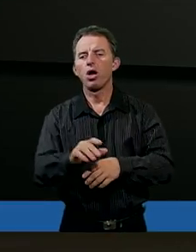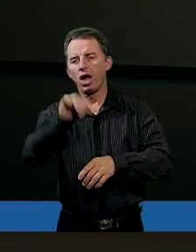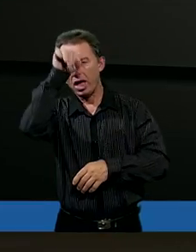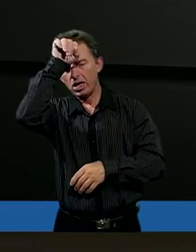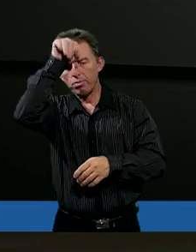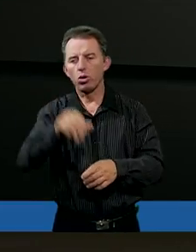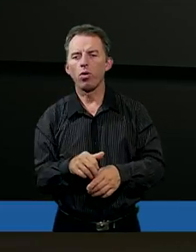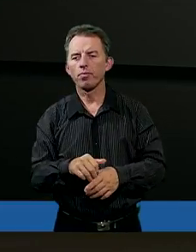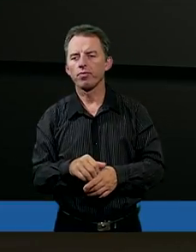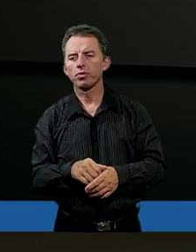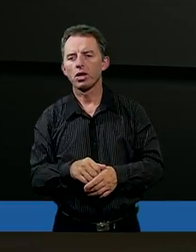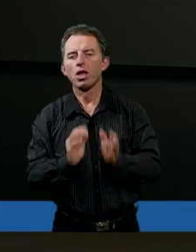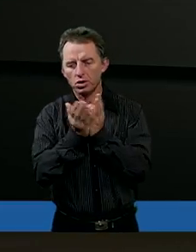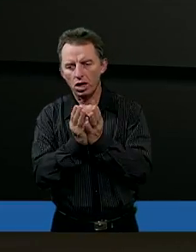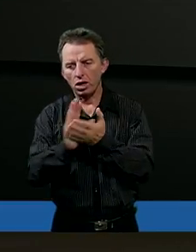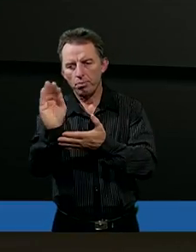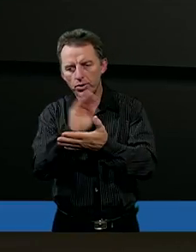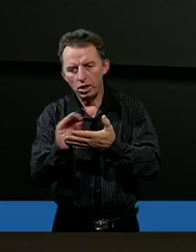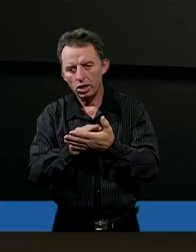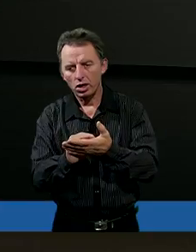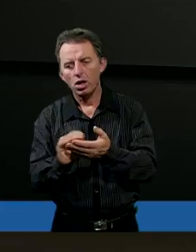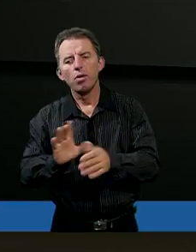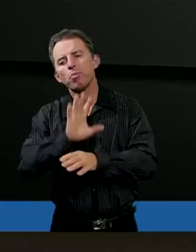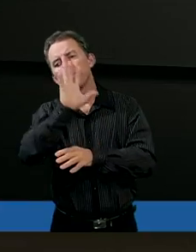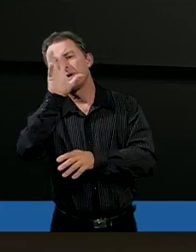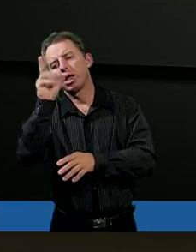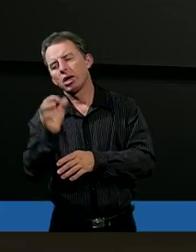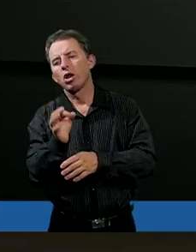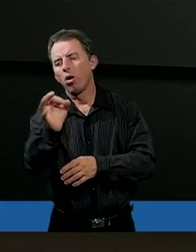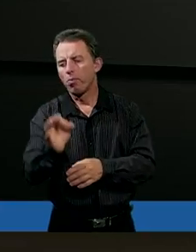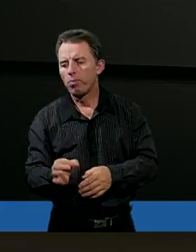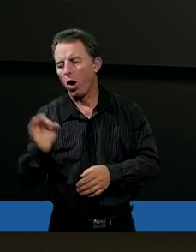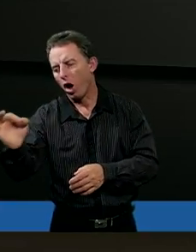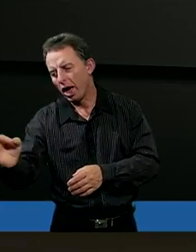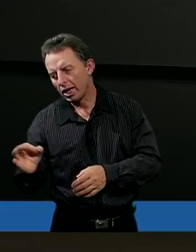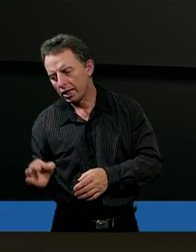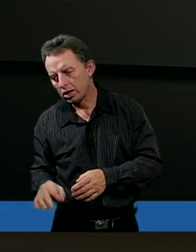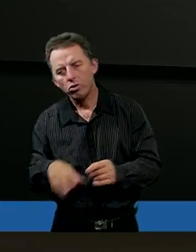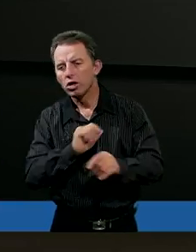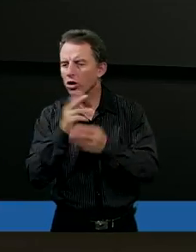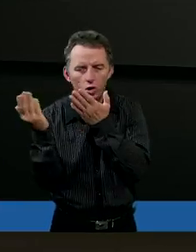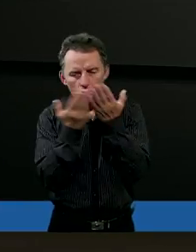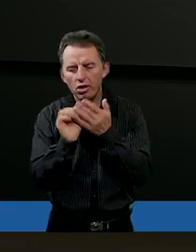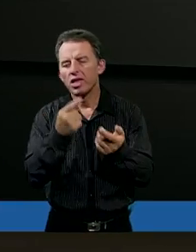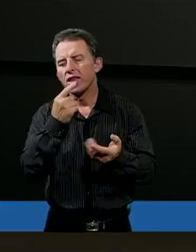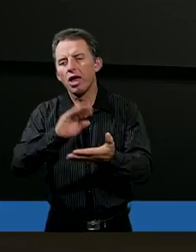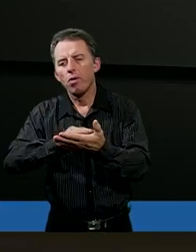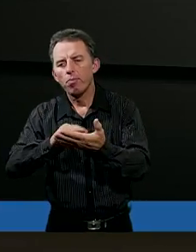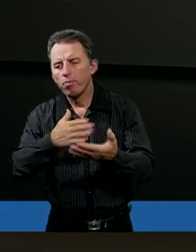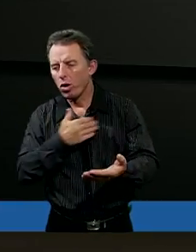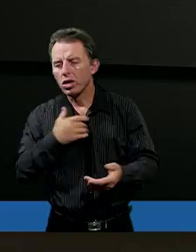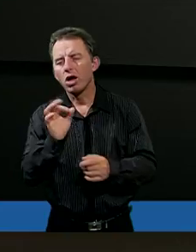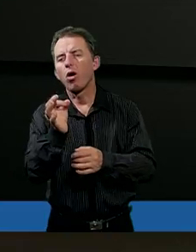Egipcie. Księga pisana przepiękną poezją, chociaż my tego nie odczytujemy w języku polskim jako